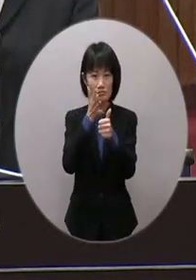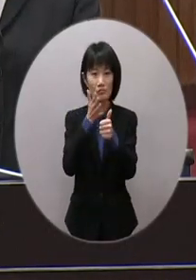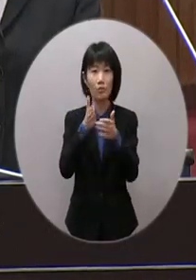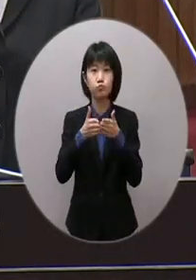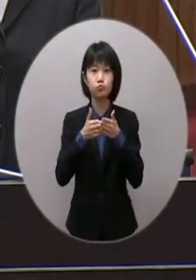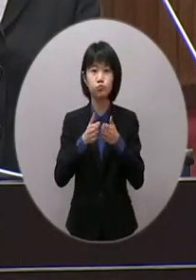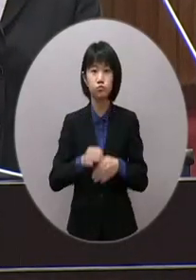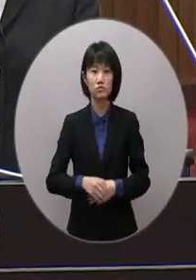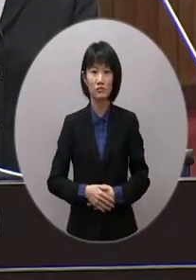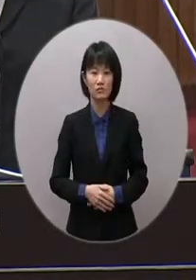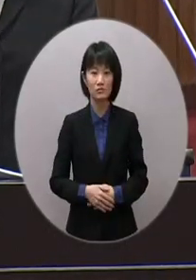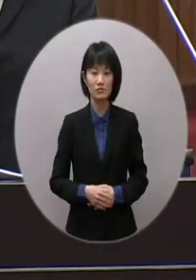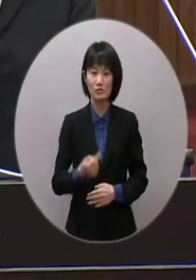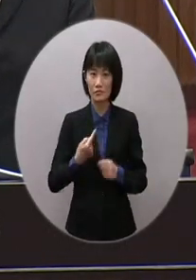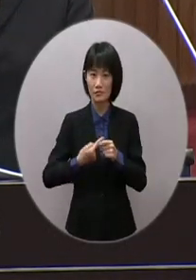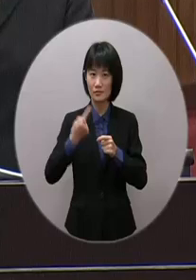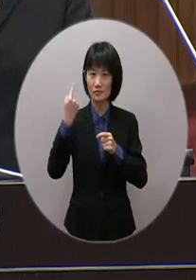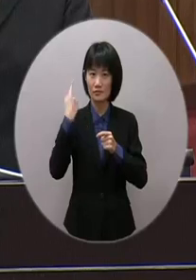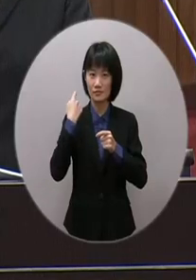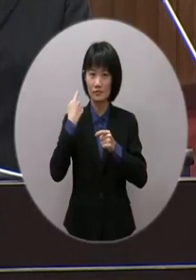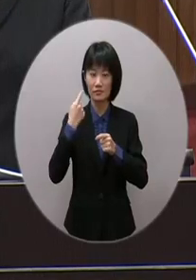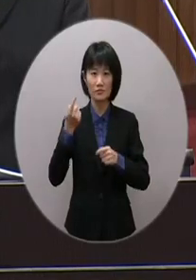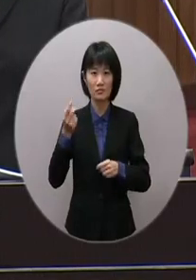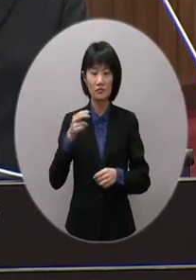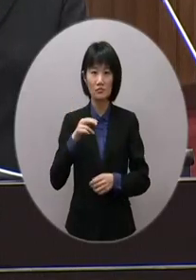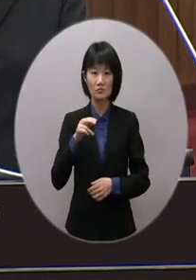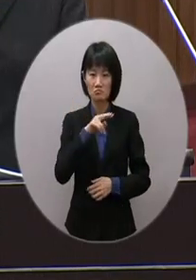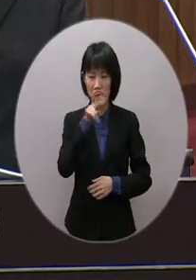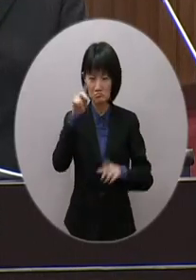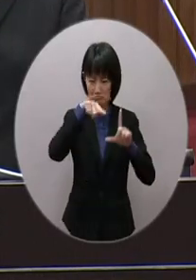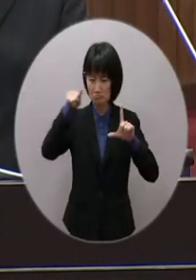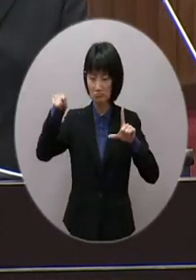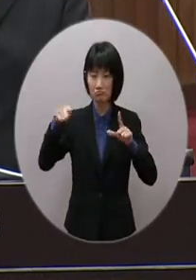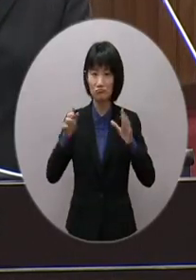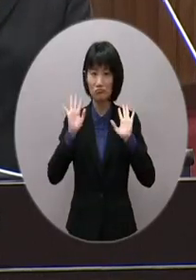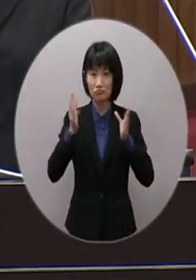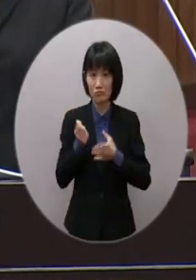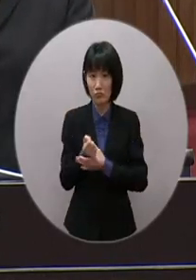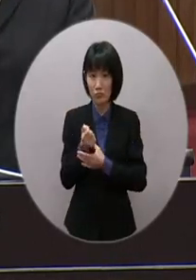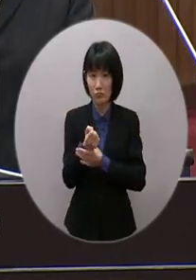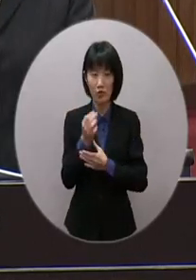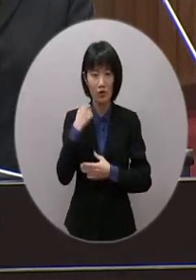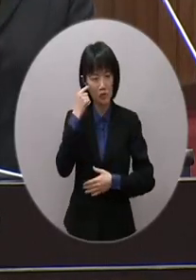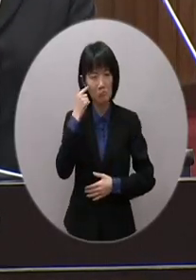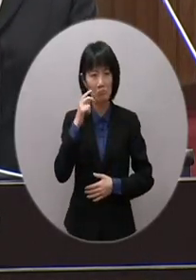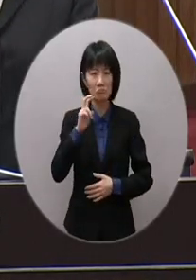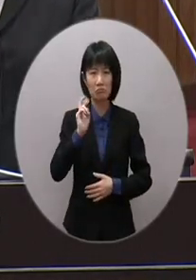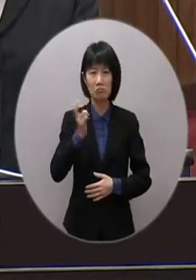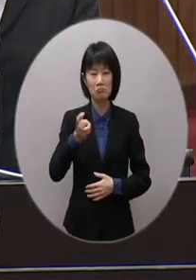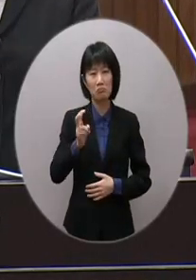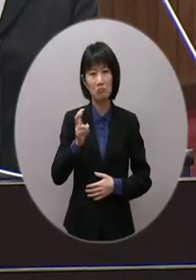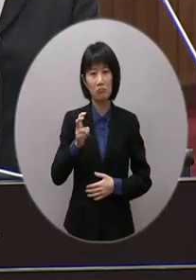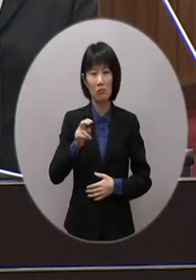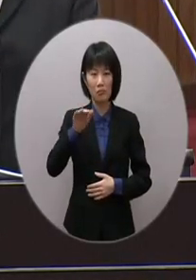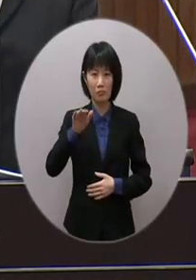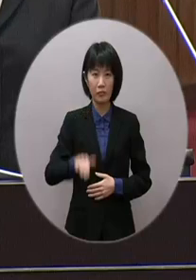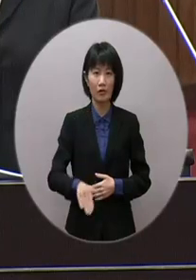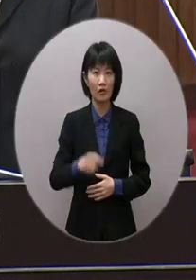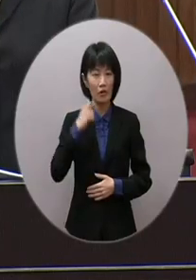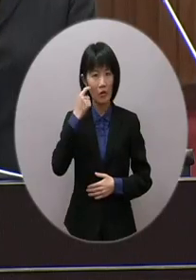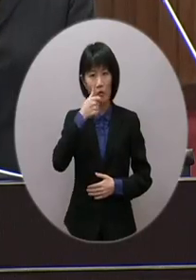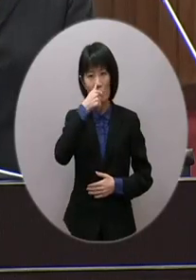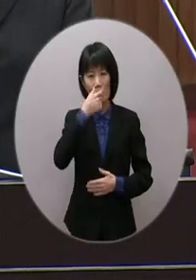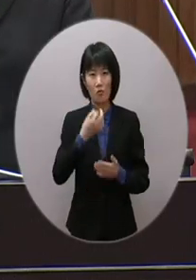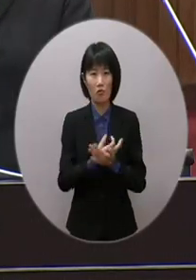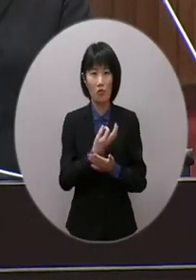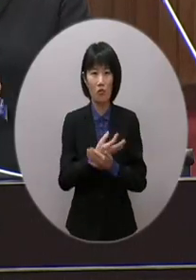论，因为我看到我们去年我们的出生人数确实有 不到二十万，好，不到二十万人，所以